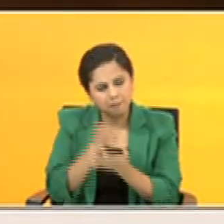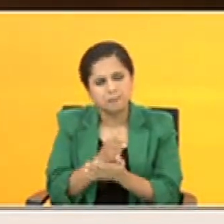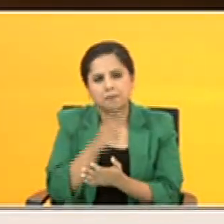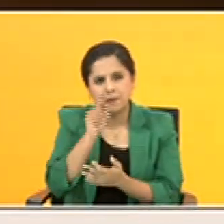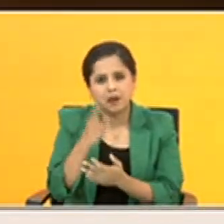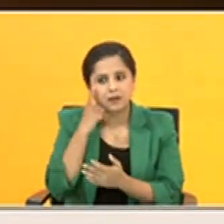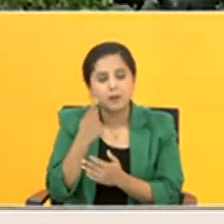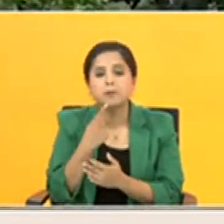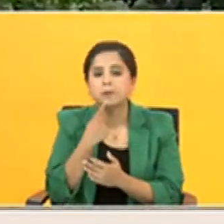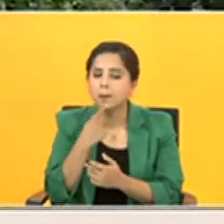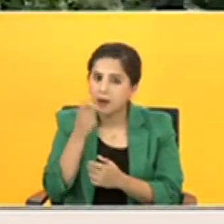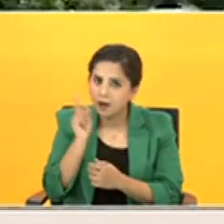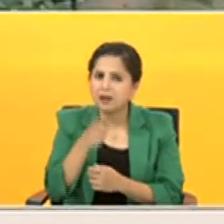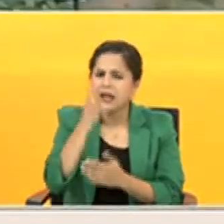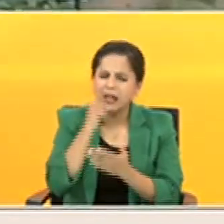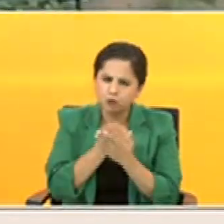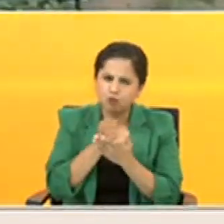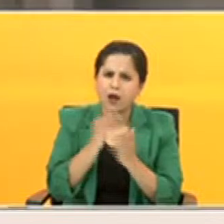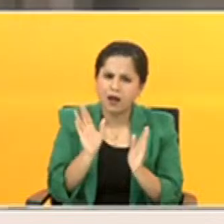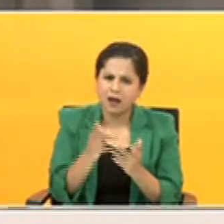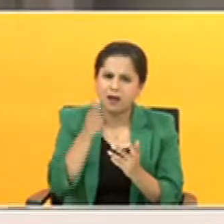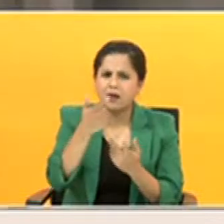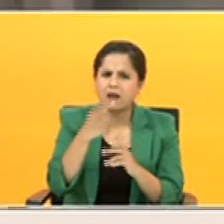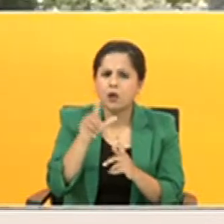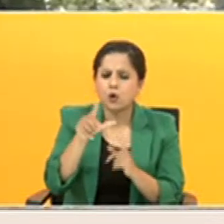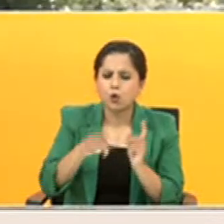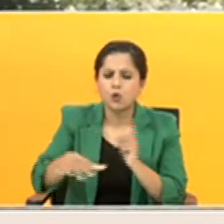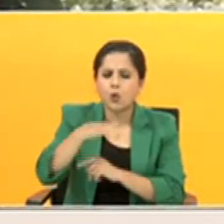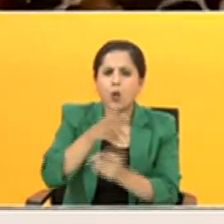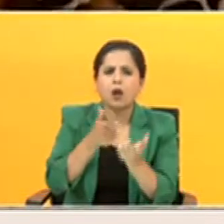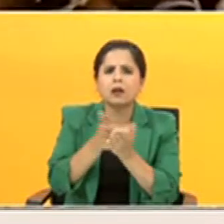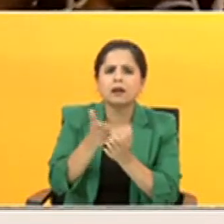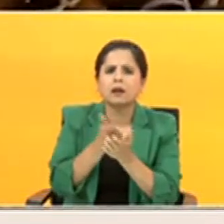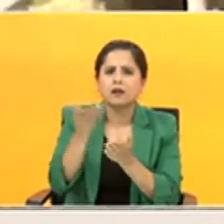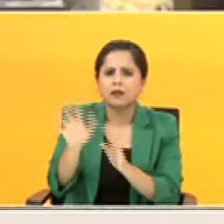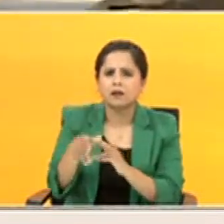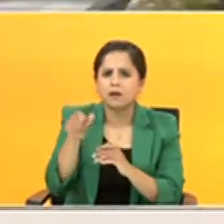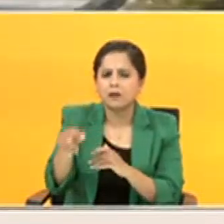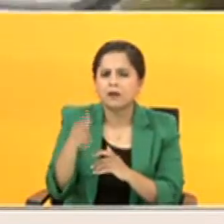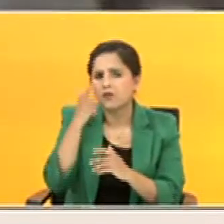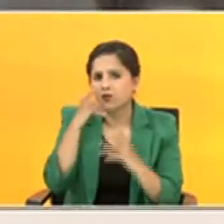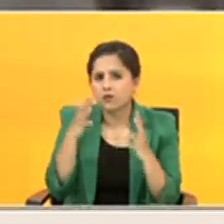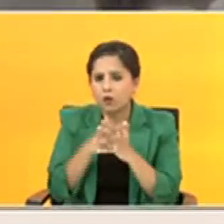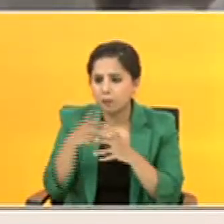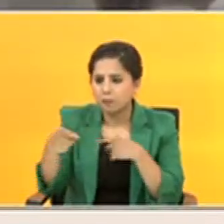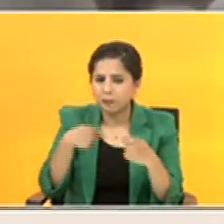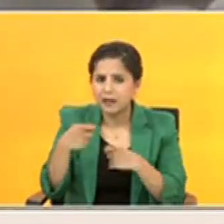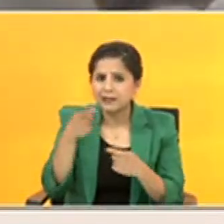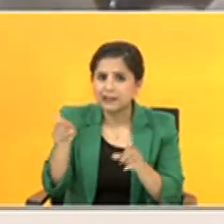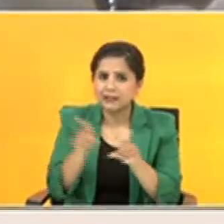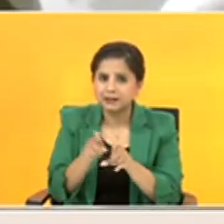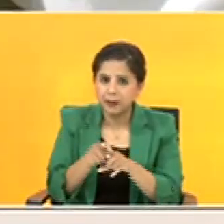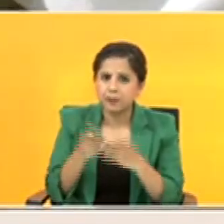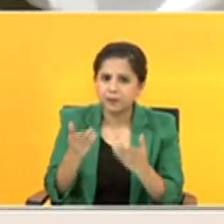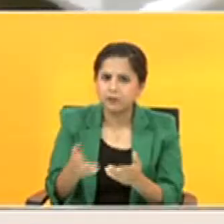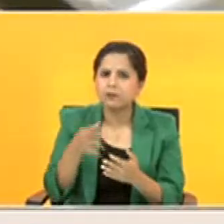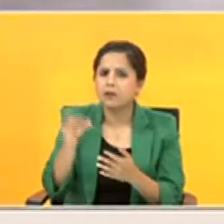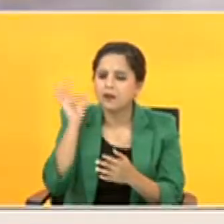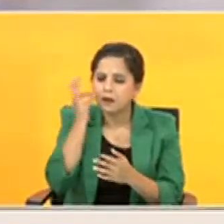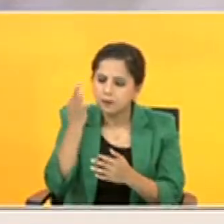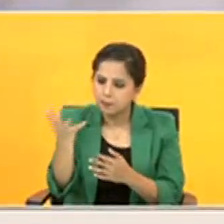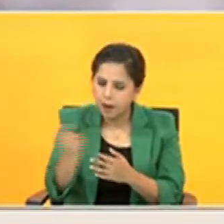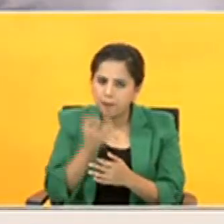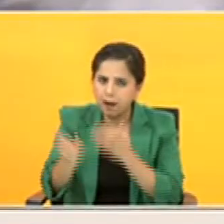आजमाएं। कोशिश करें कि किसी लोकल किसान से, किसी महिला उद्यमी से भी शहद